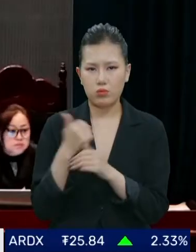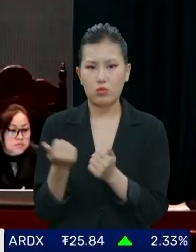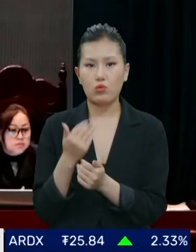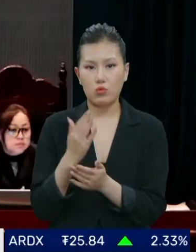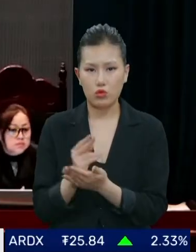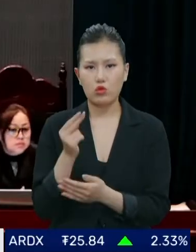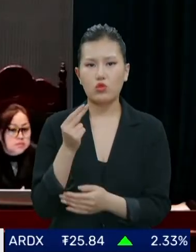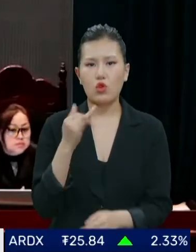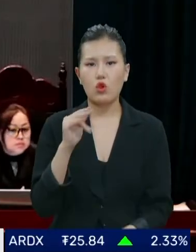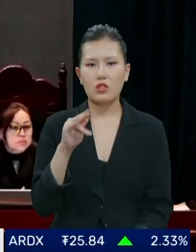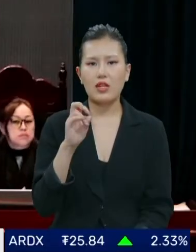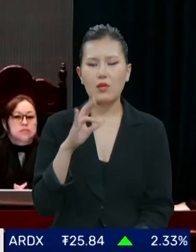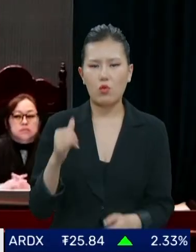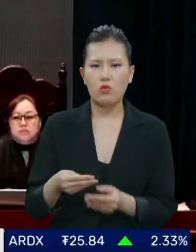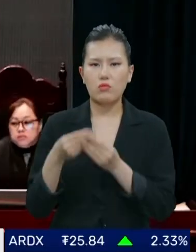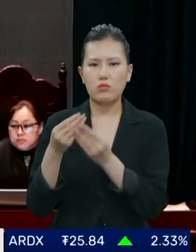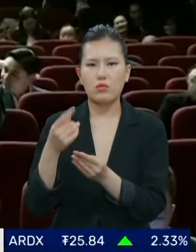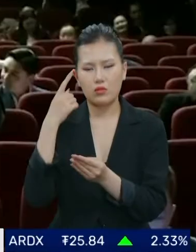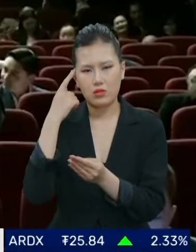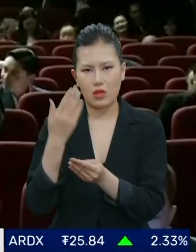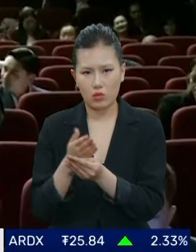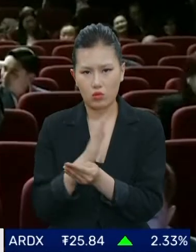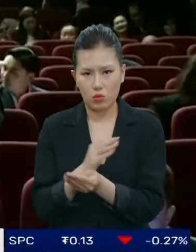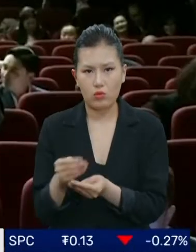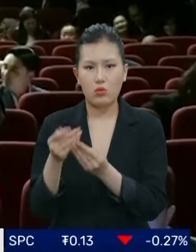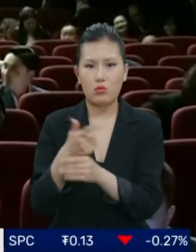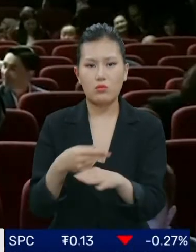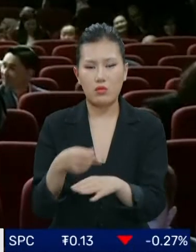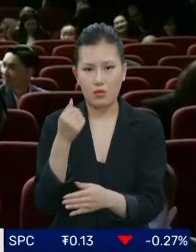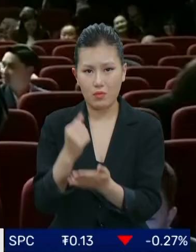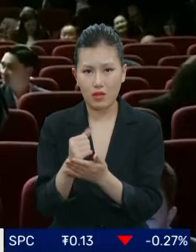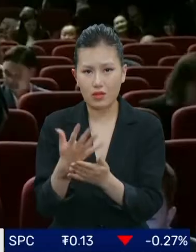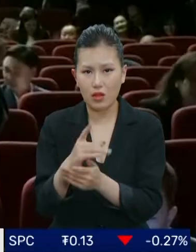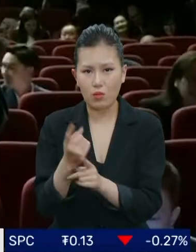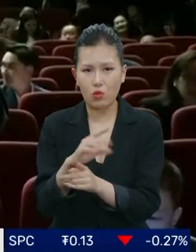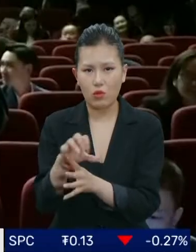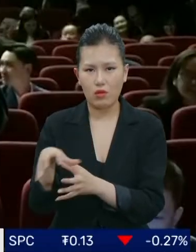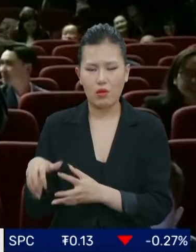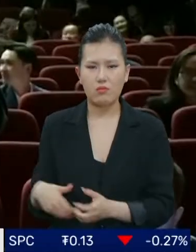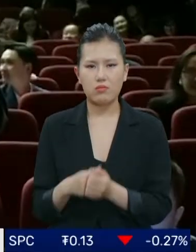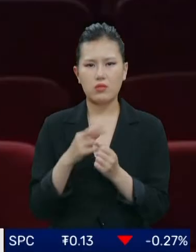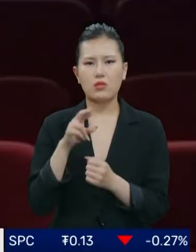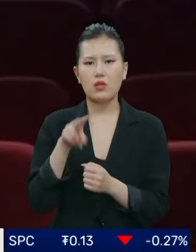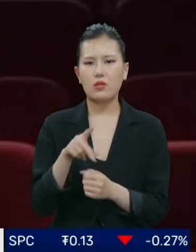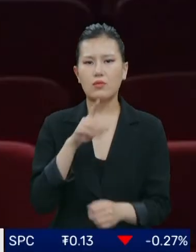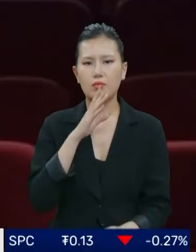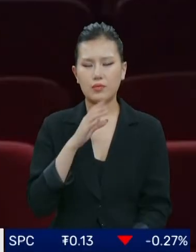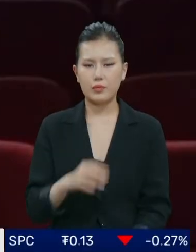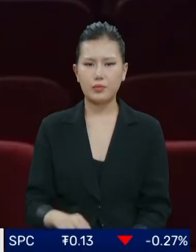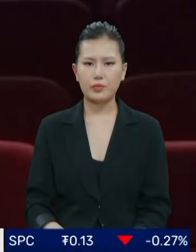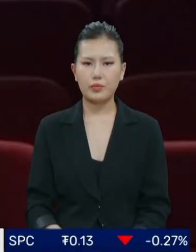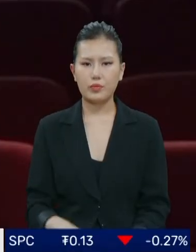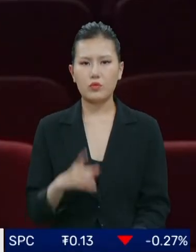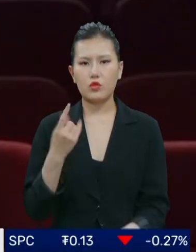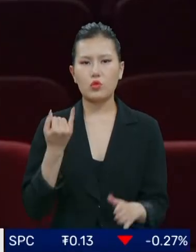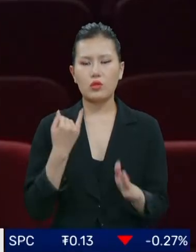албагийн саналыг авч дараа нь гүйцэтгэх захирал Батбаяраар батлуулсан тул тэднийг мөн яллагдах чаар татаад байна. За бид нар 160 орчим